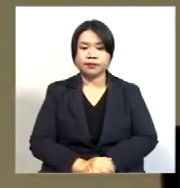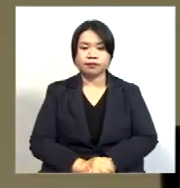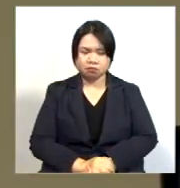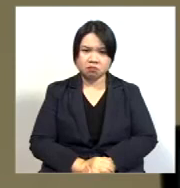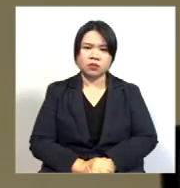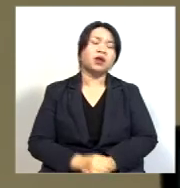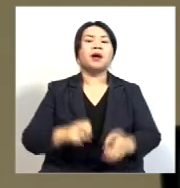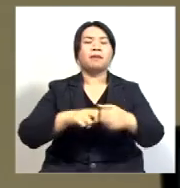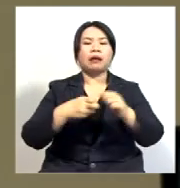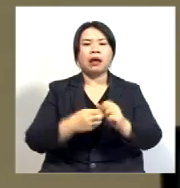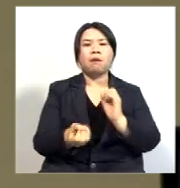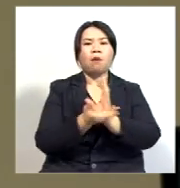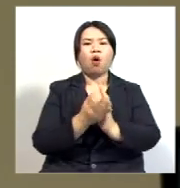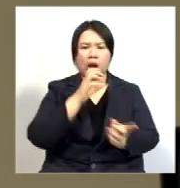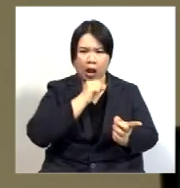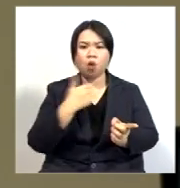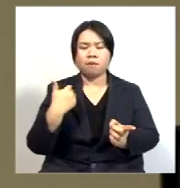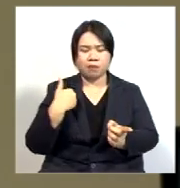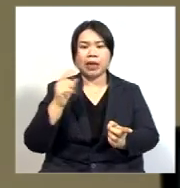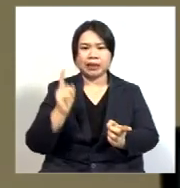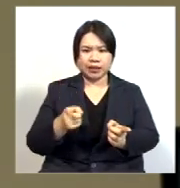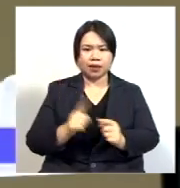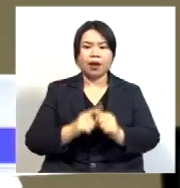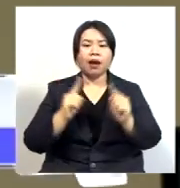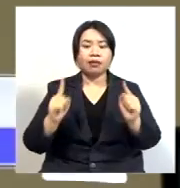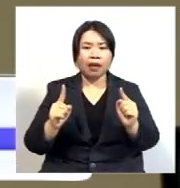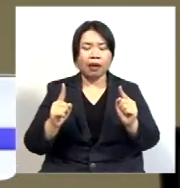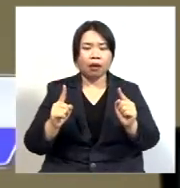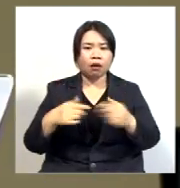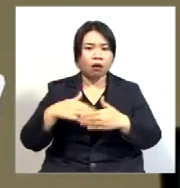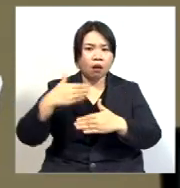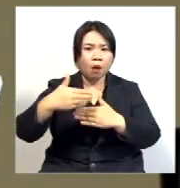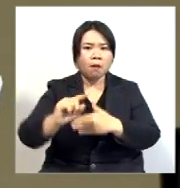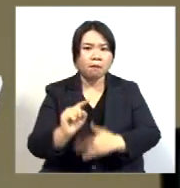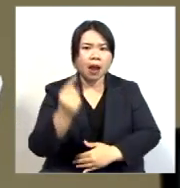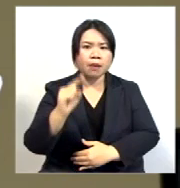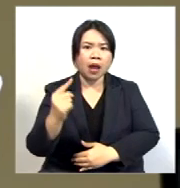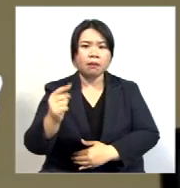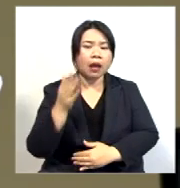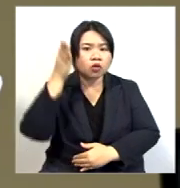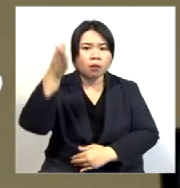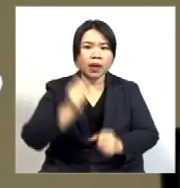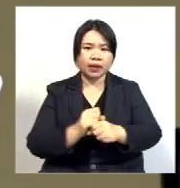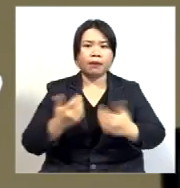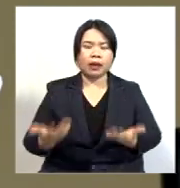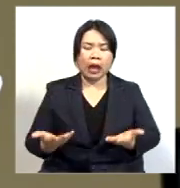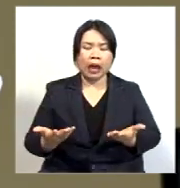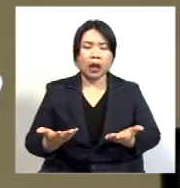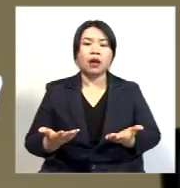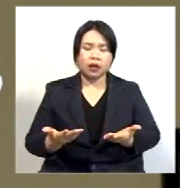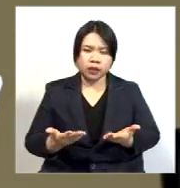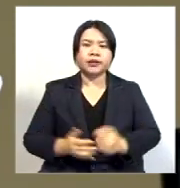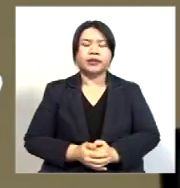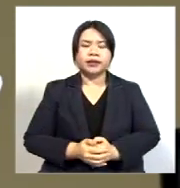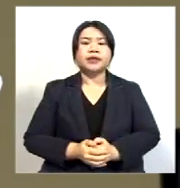ข้อพิพาทเก่ามันก็มีอยู่จริงแต่ว่าแล้วทีหลังมันเกิดข้อพิพาทใหม่ขึ้นมาในอนาคตทำยังไงคำตอบคือเอา